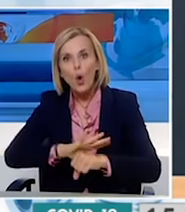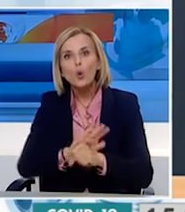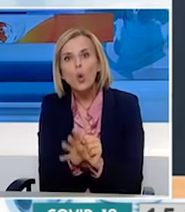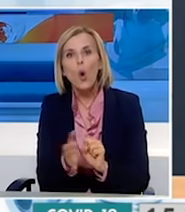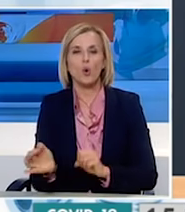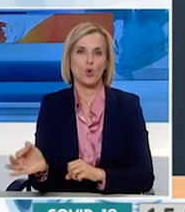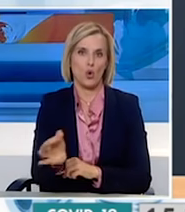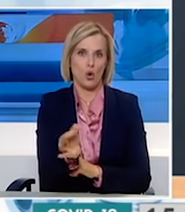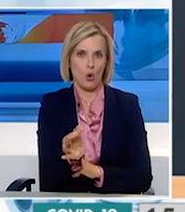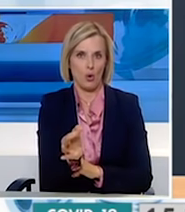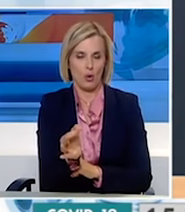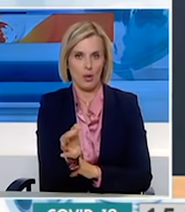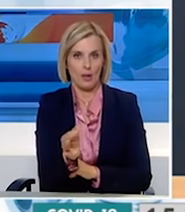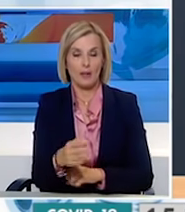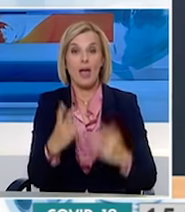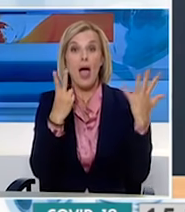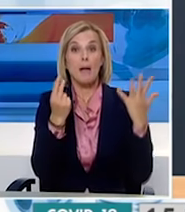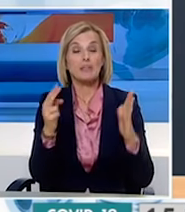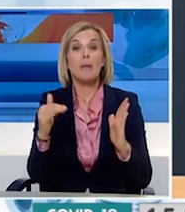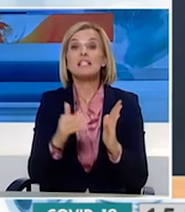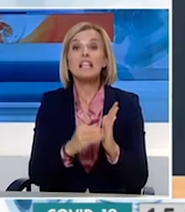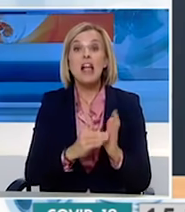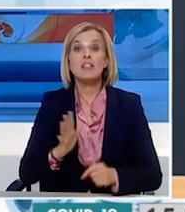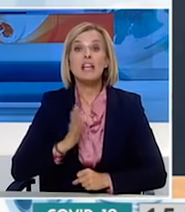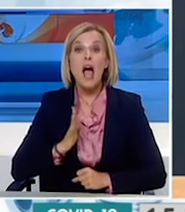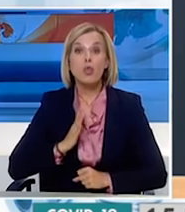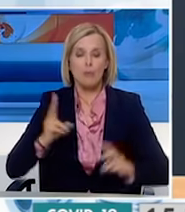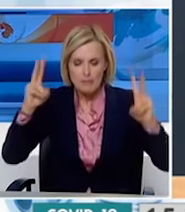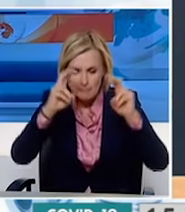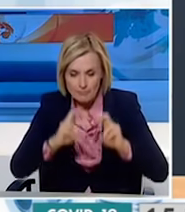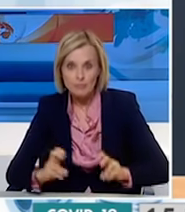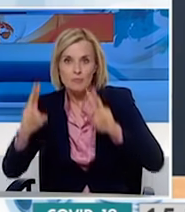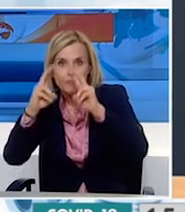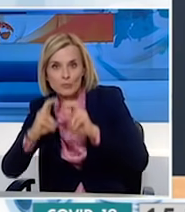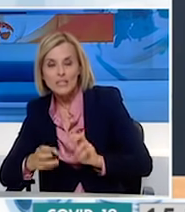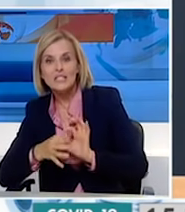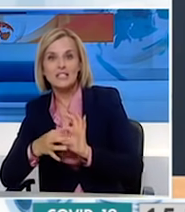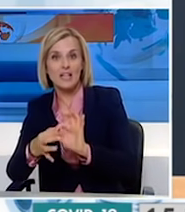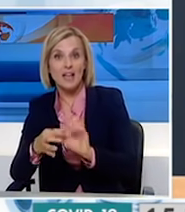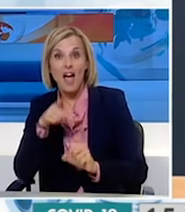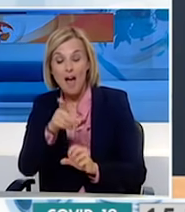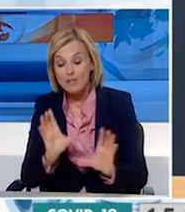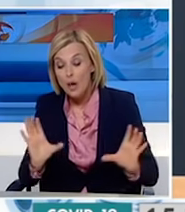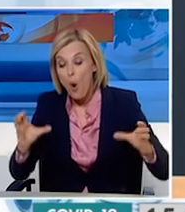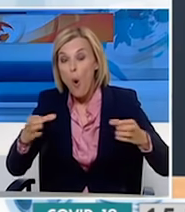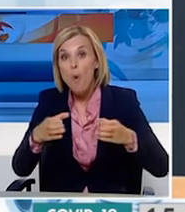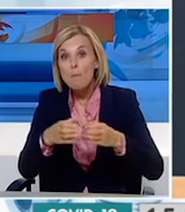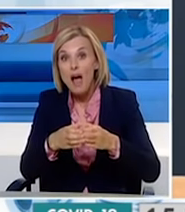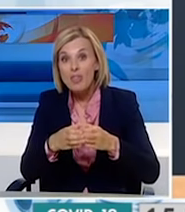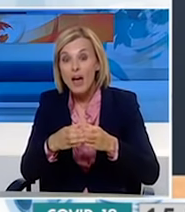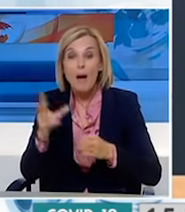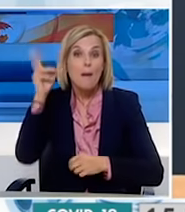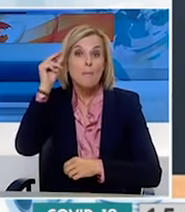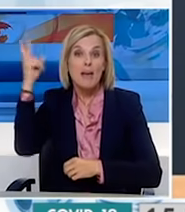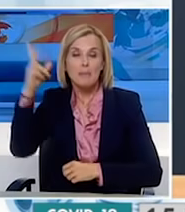Έτσι λοιπόν έγινε ανάλυση σε περισσότερα από 7.500 άτομα από όλο τον κόσμο. Αυτή η ομάδα εργασίας από Μεγάλο Πανεπιστήμιο του Λονδίνου ανείχνευσε